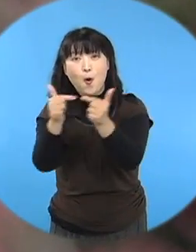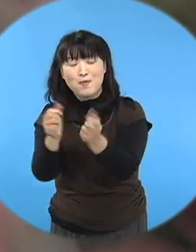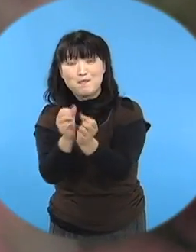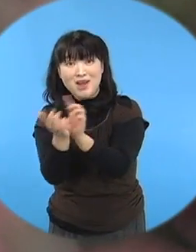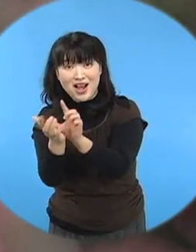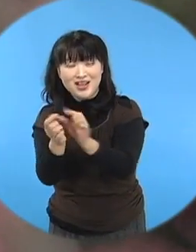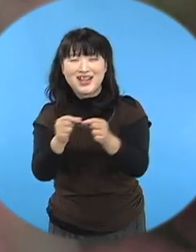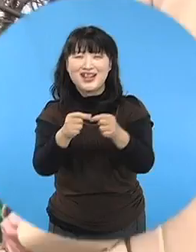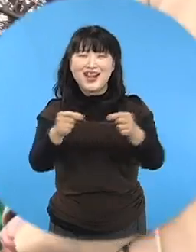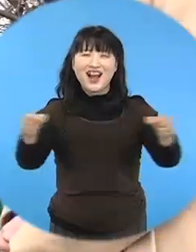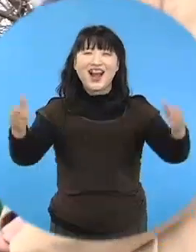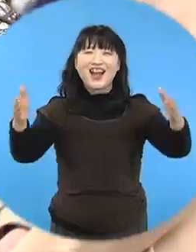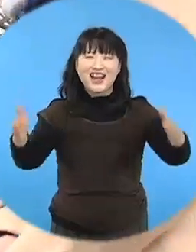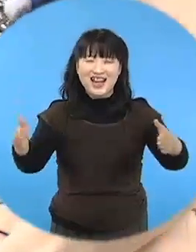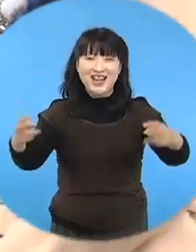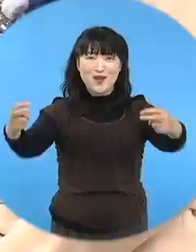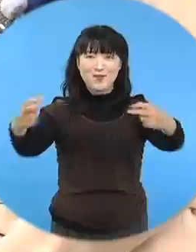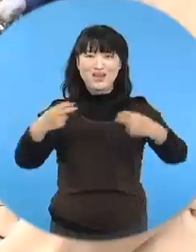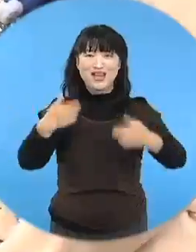花を楽しんでもらえるところです。